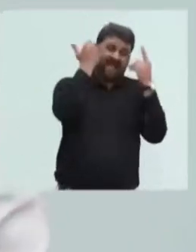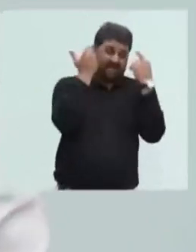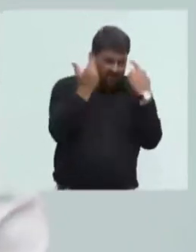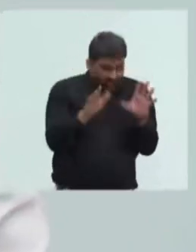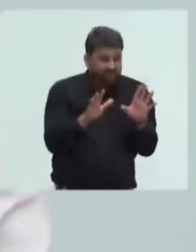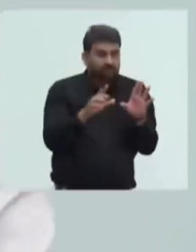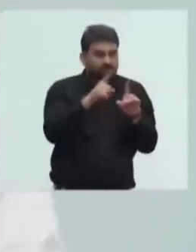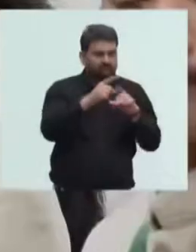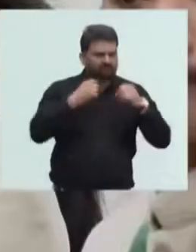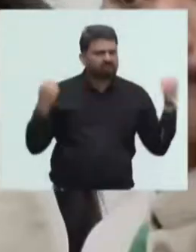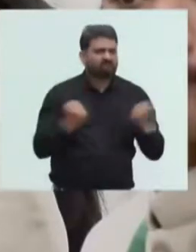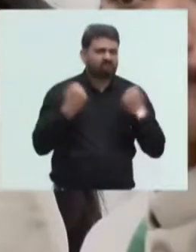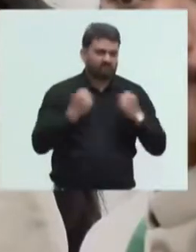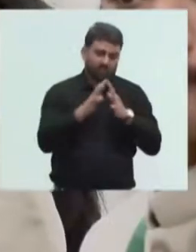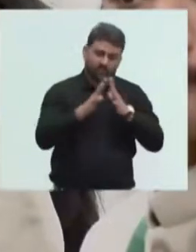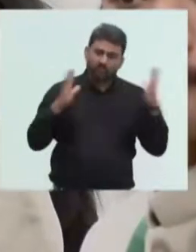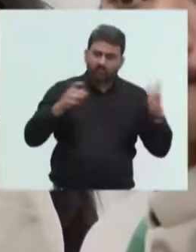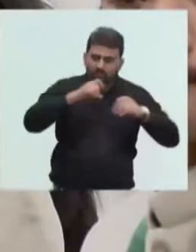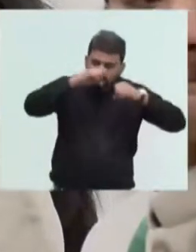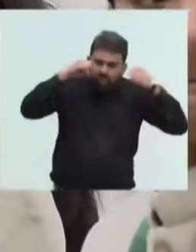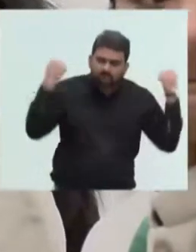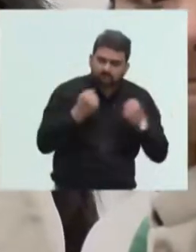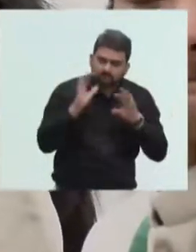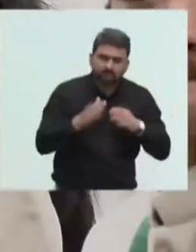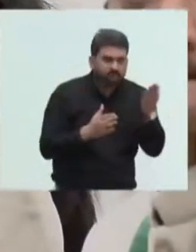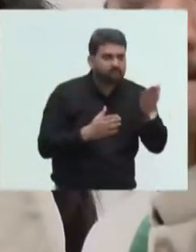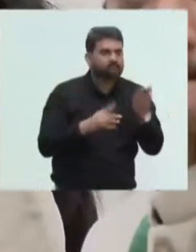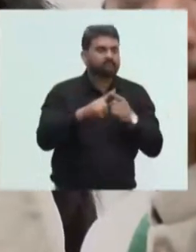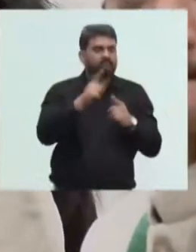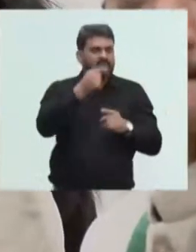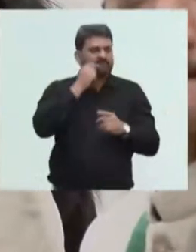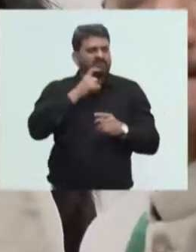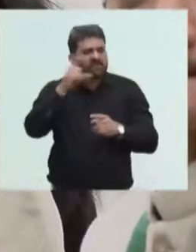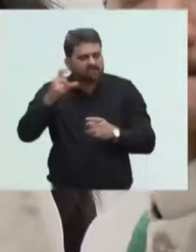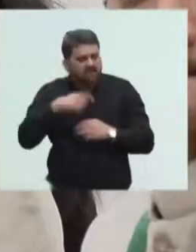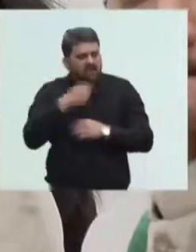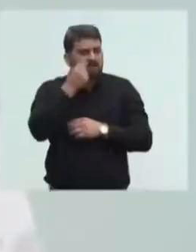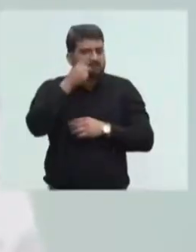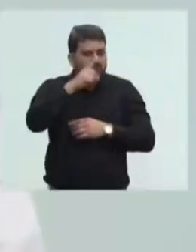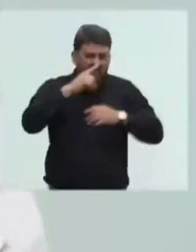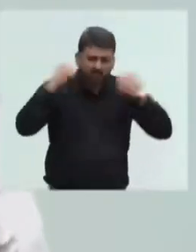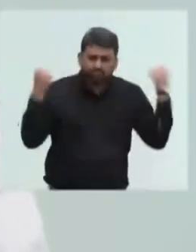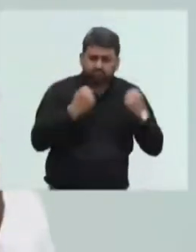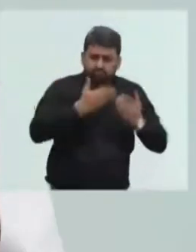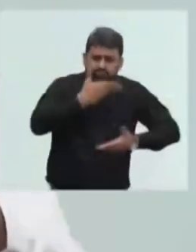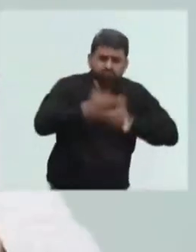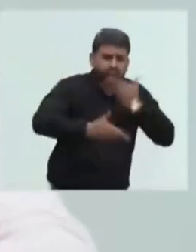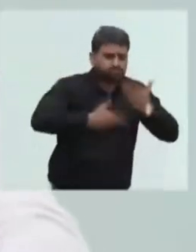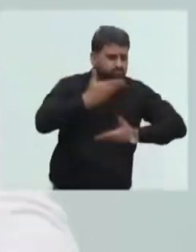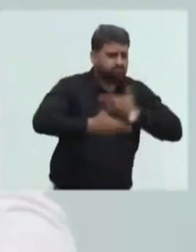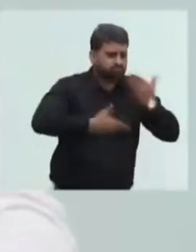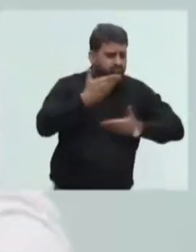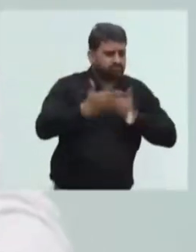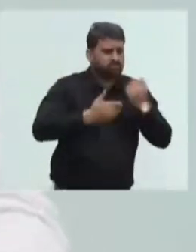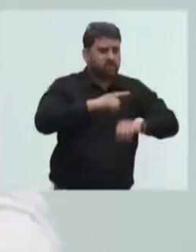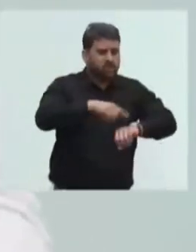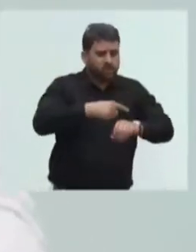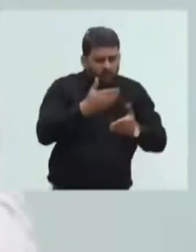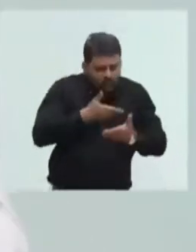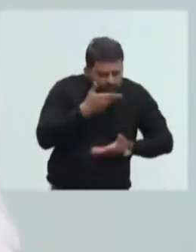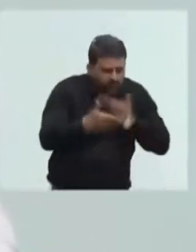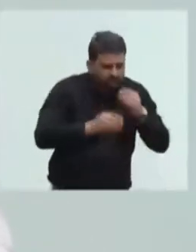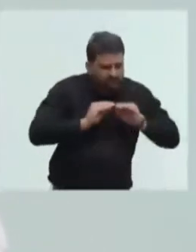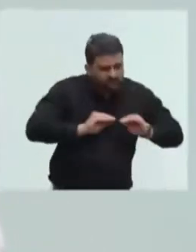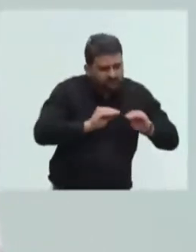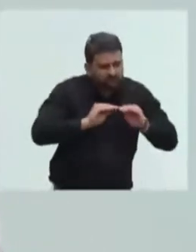पहुंचे के लिए तपस्या की कि आपके टाटा ने आपके पिताजी ने लगातार आपको